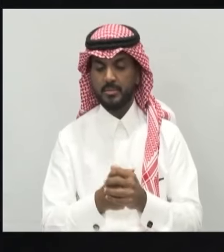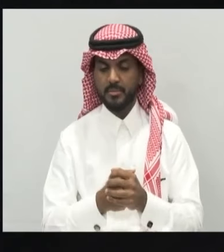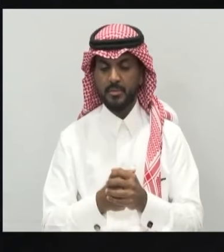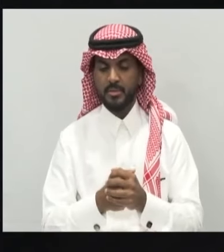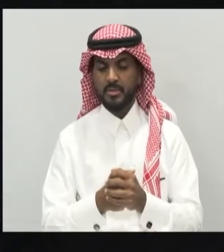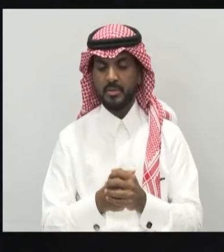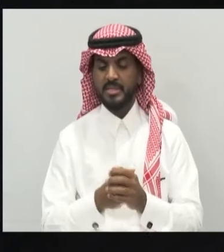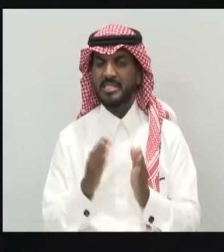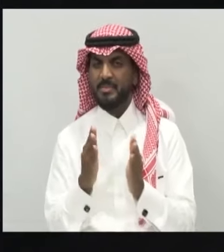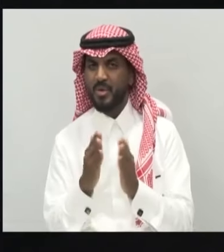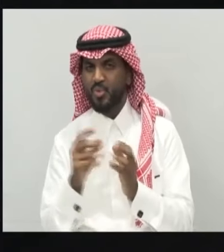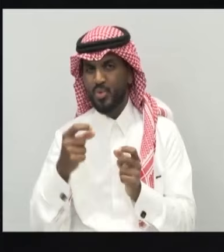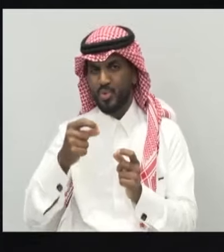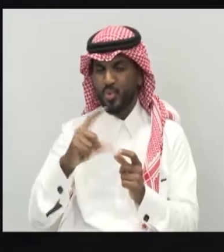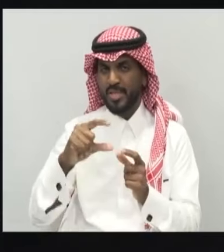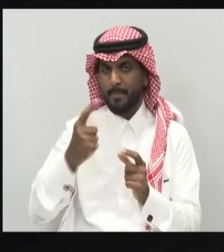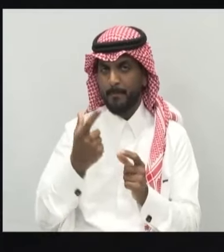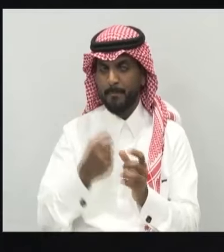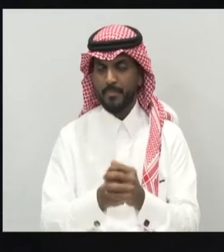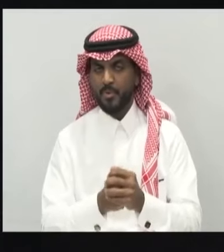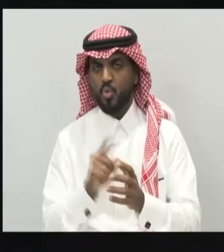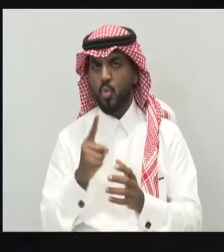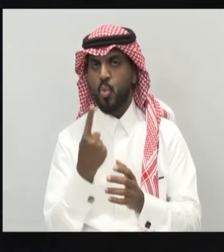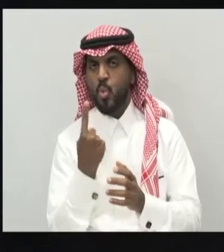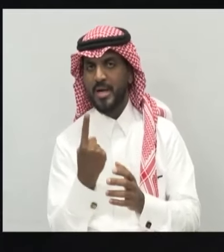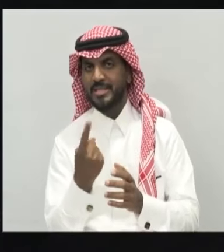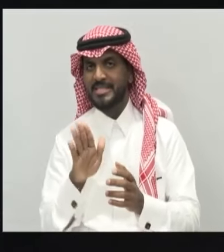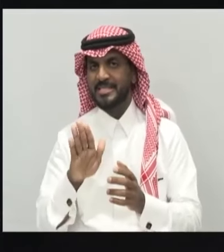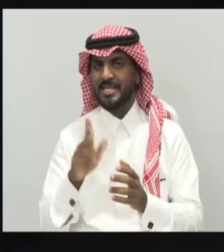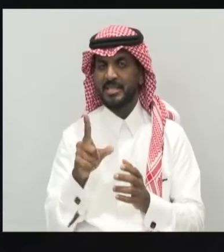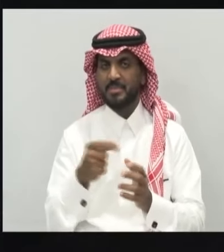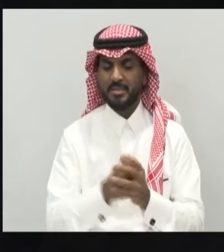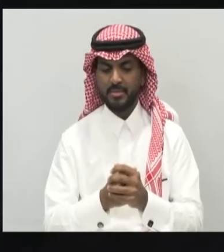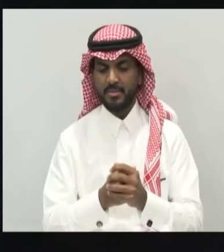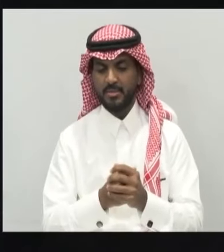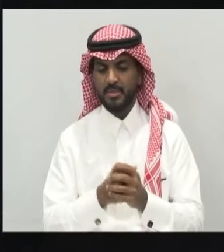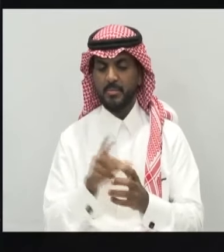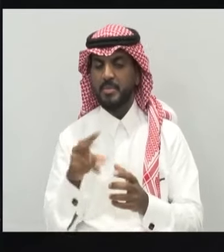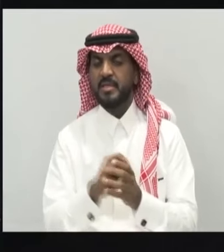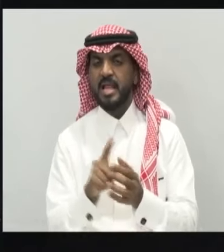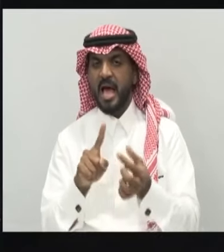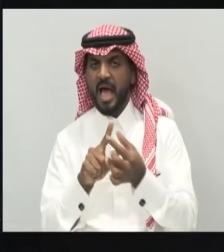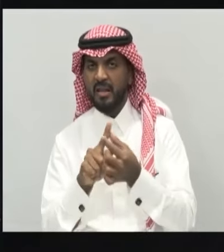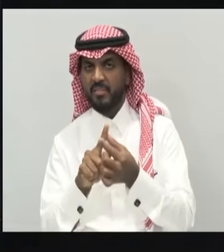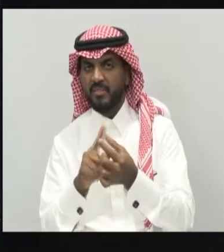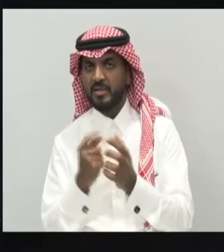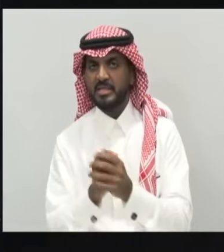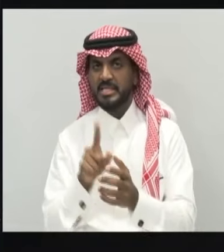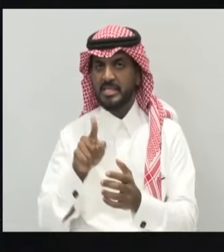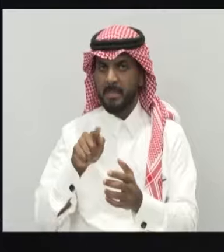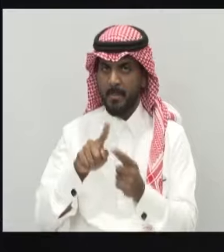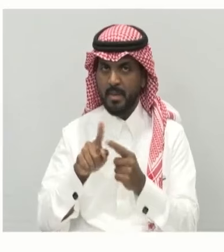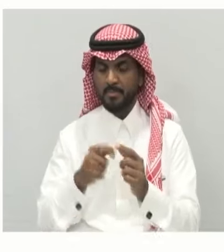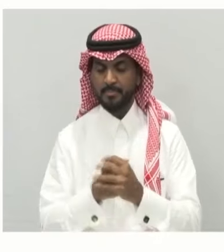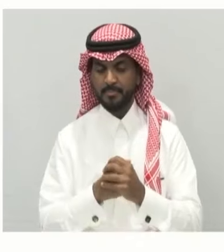اللي هو سماكه قطعه النقود الوا سم مثل ماذا عرض السبابه